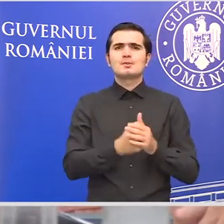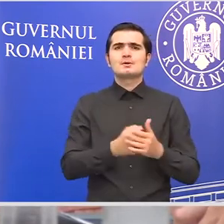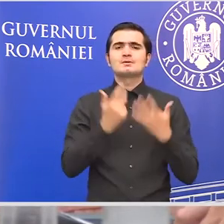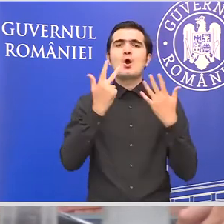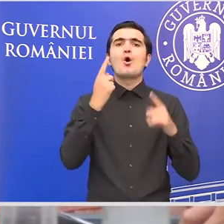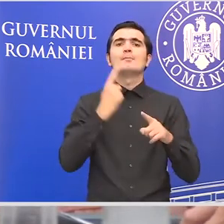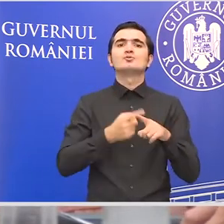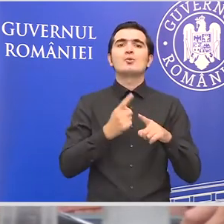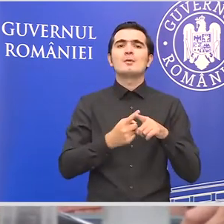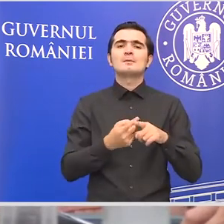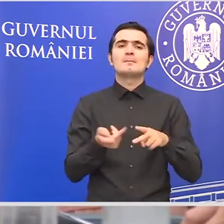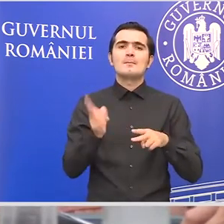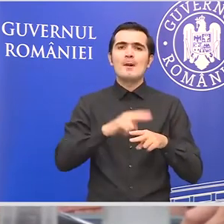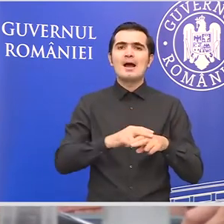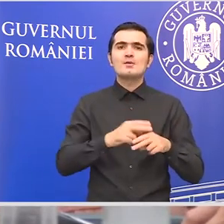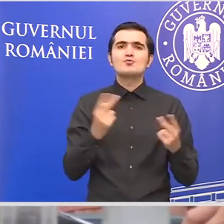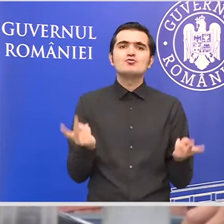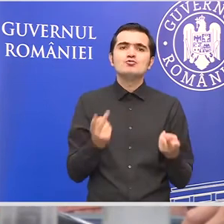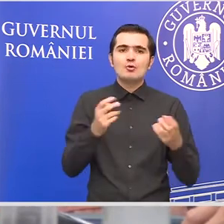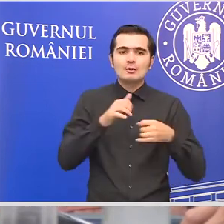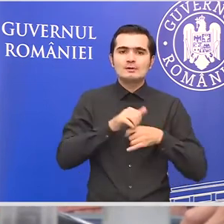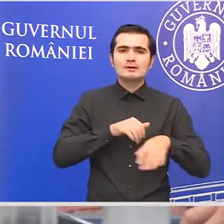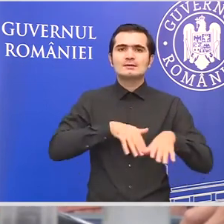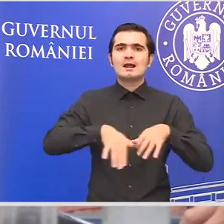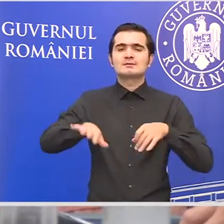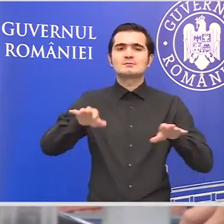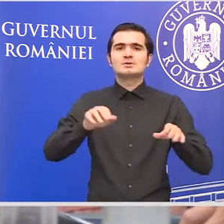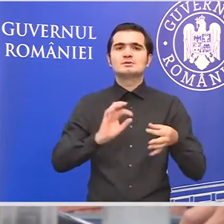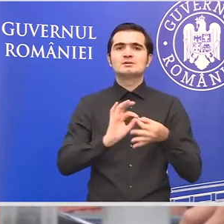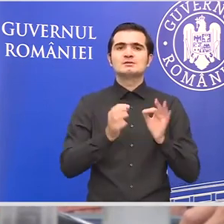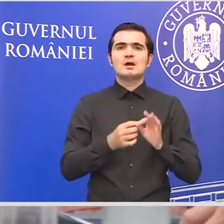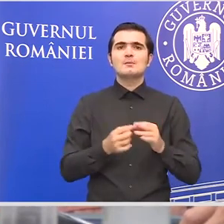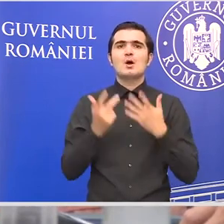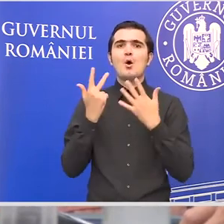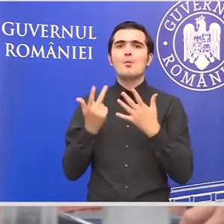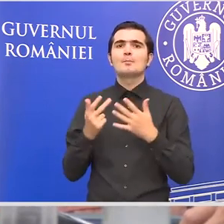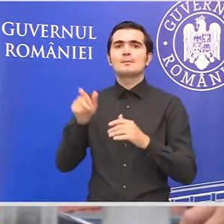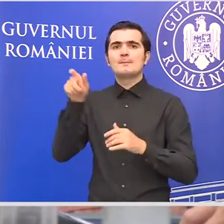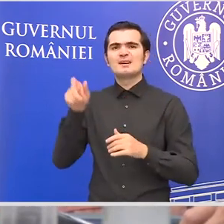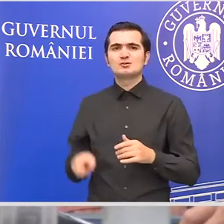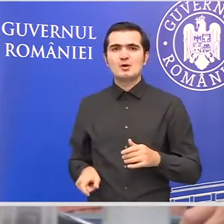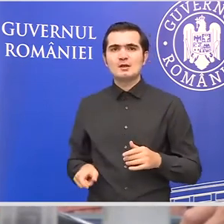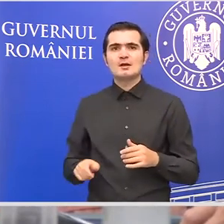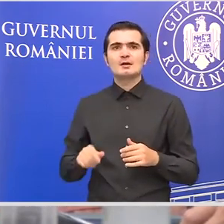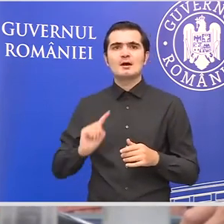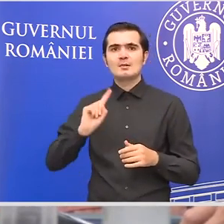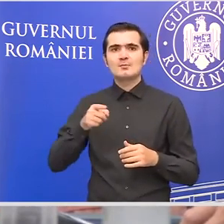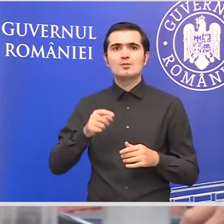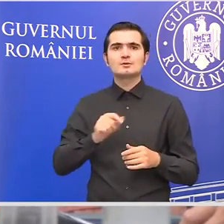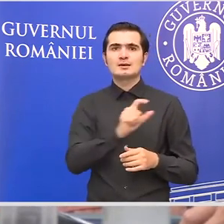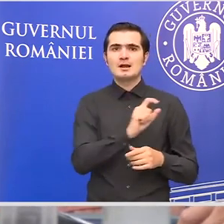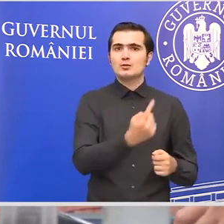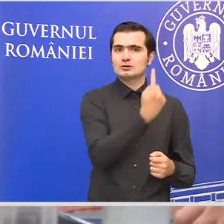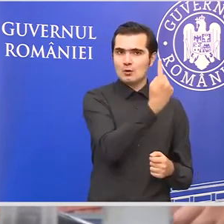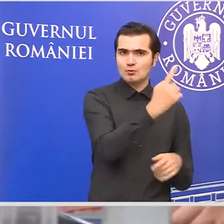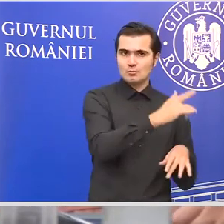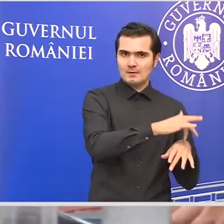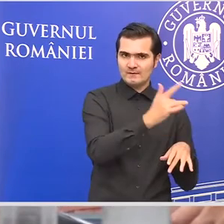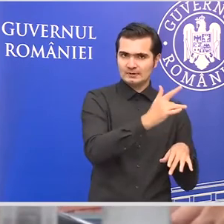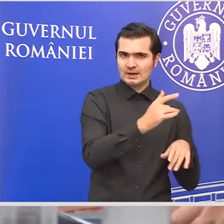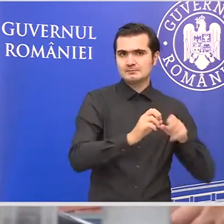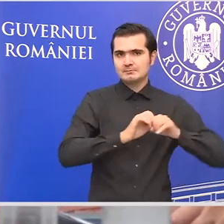8 ori mai transmisibilă, deci un număr de 8 cazuri care pot fi datorate unui caz